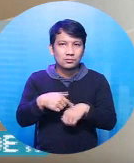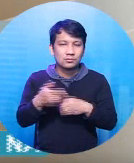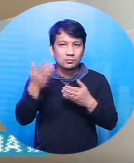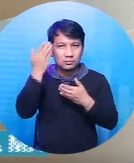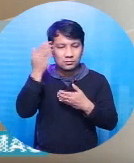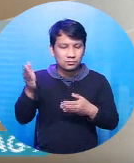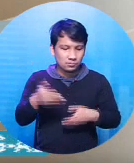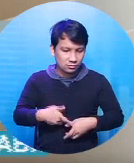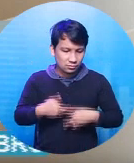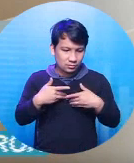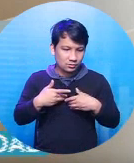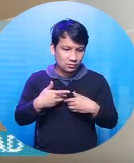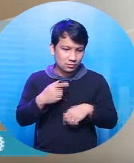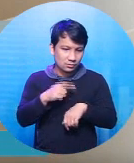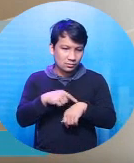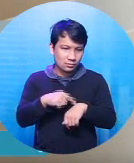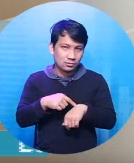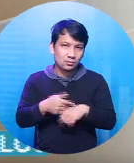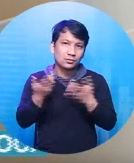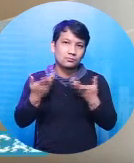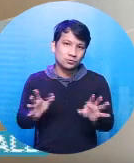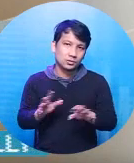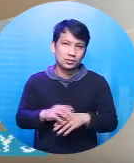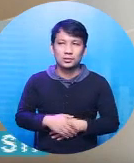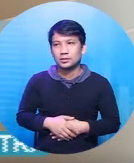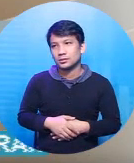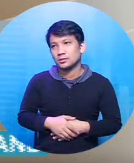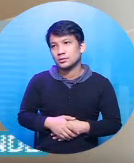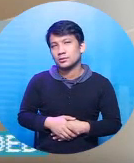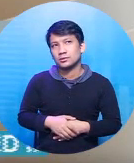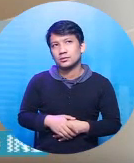namin na malayan. Ano na, tapos na.